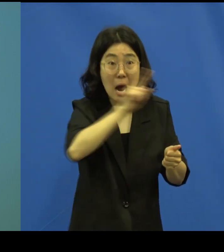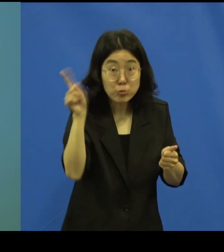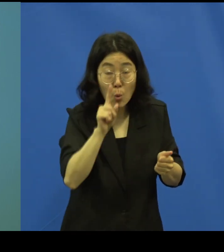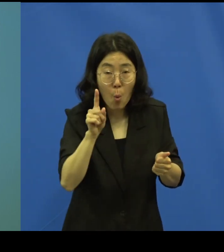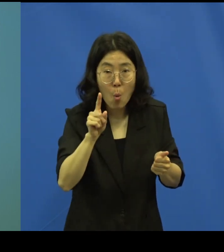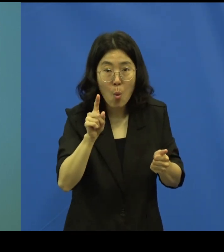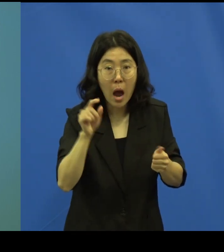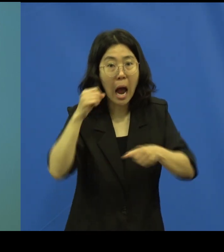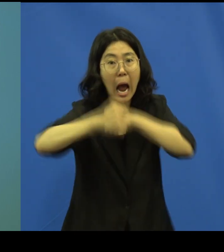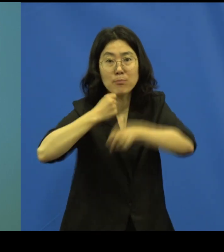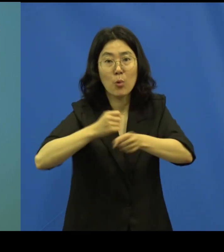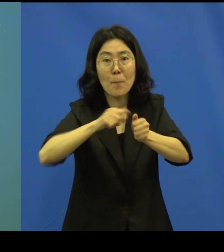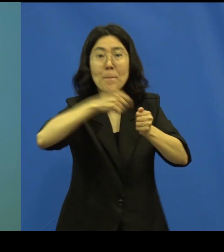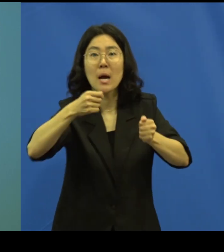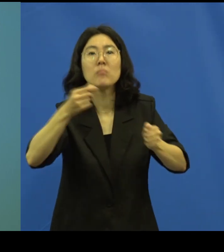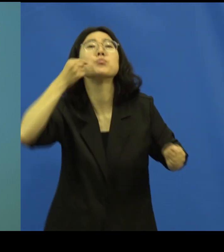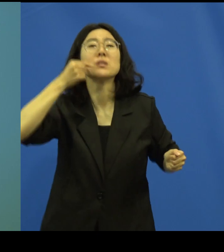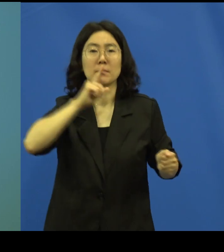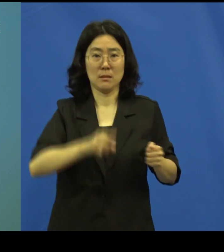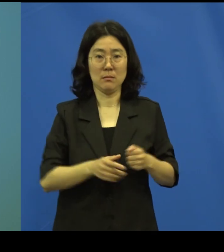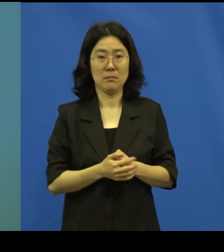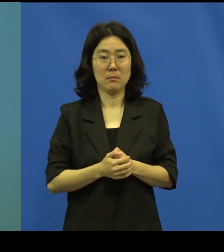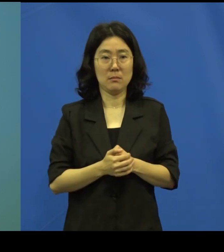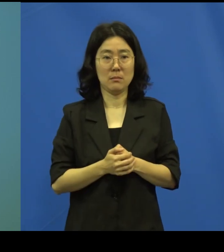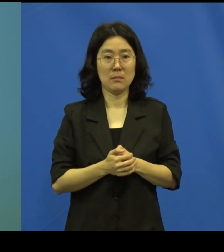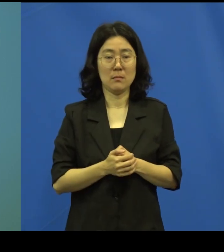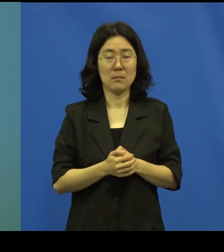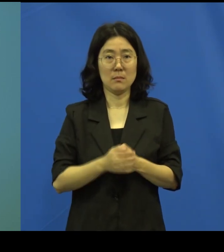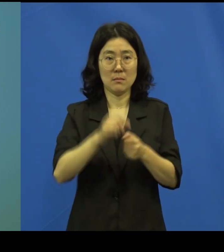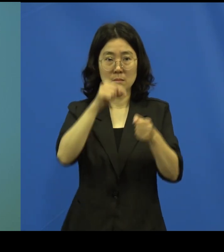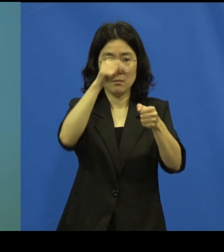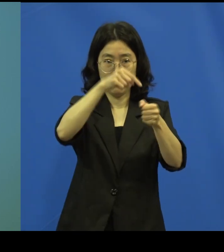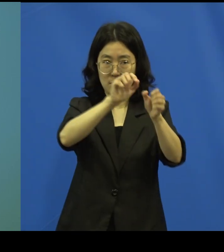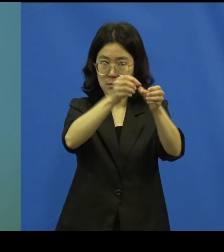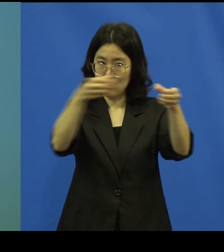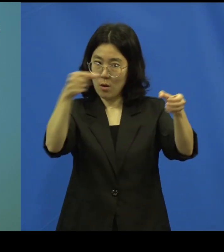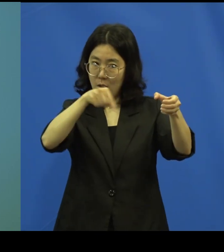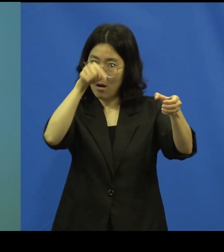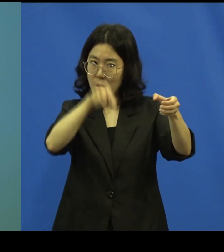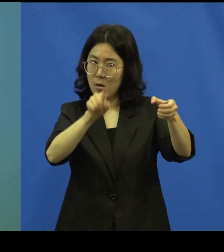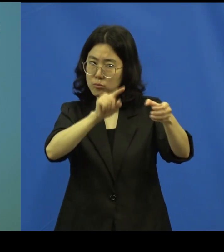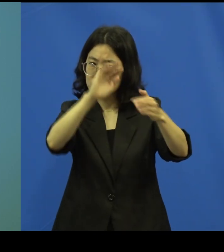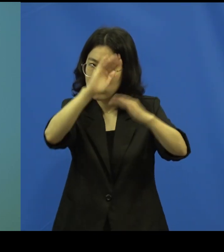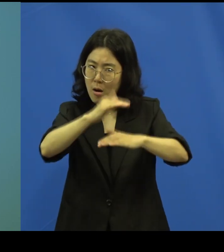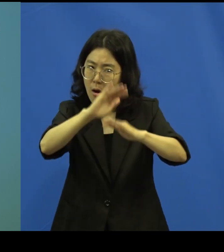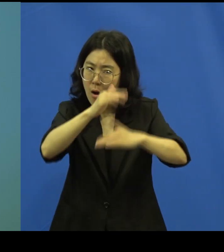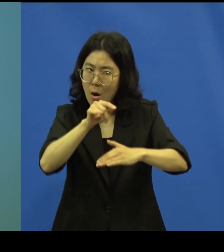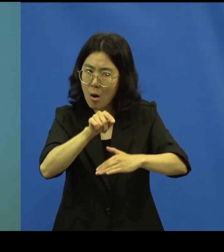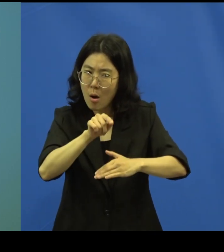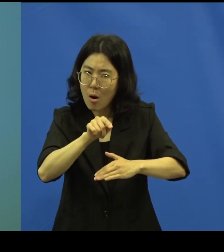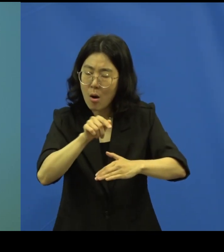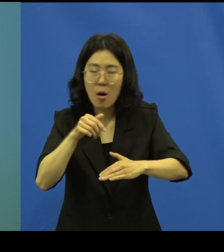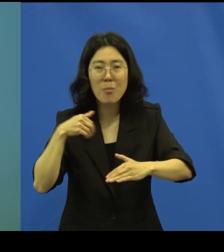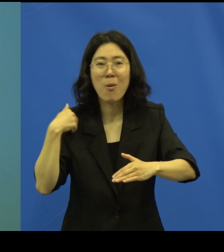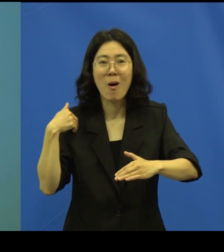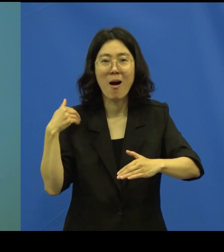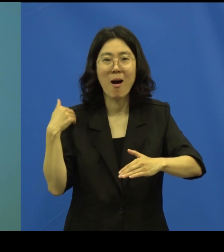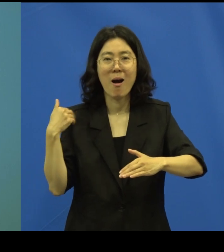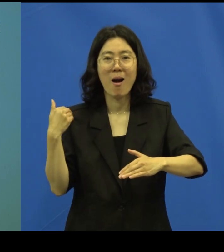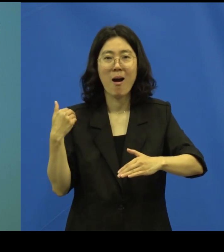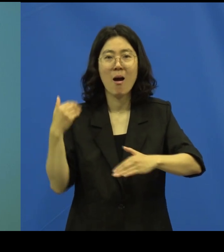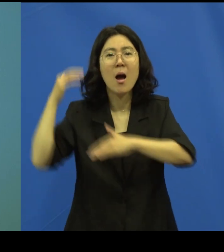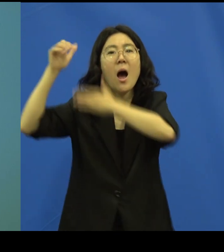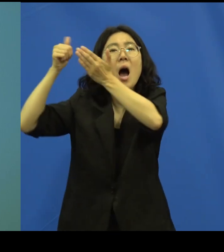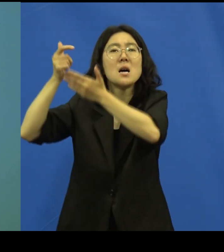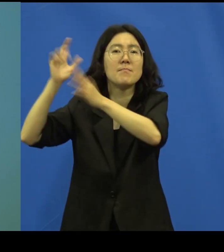누구도 열 수 없다는 것입니다. 자, 이 두루마리 안에 무슨 내용이 들어있을까? Nobody. 아무도 알 수